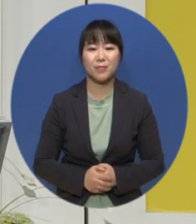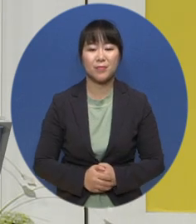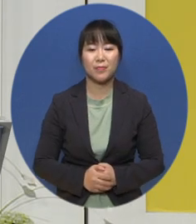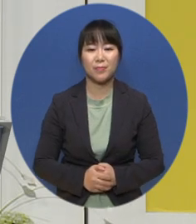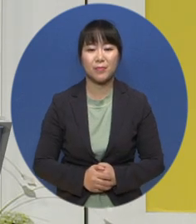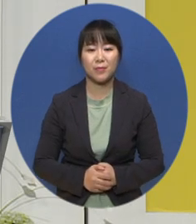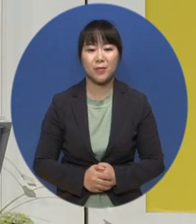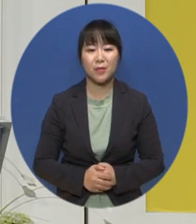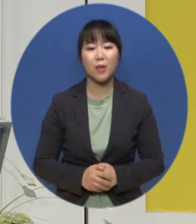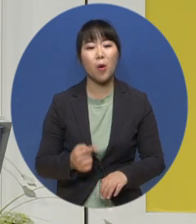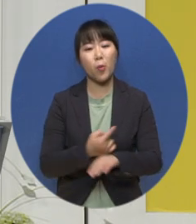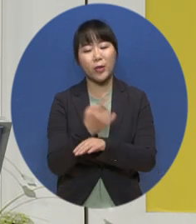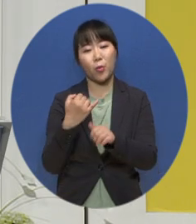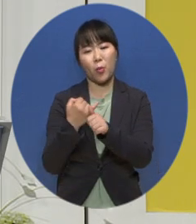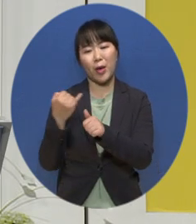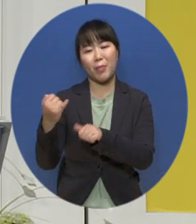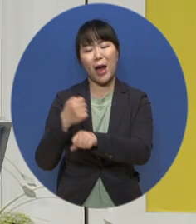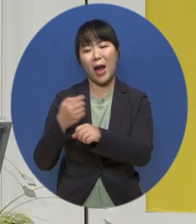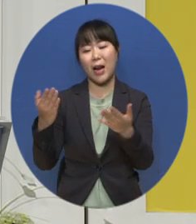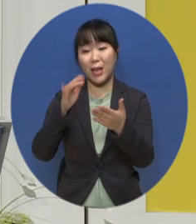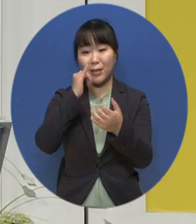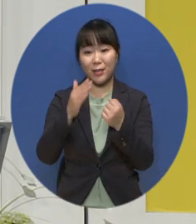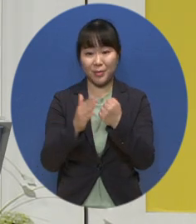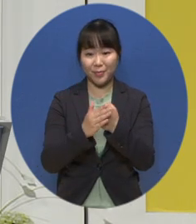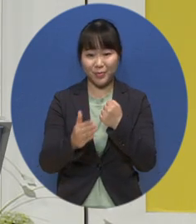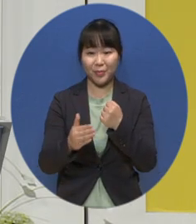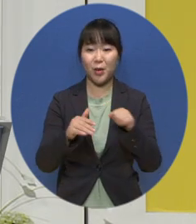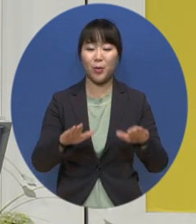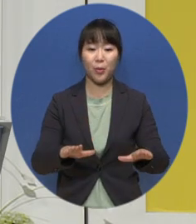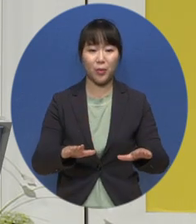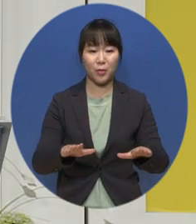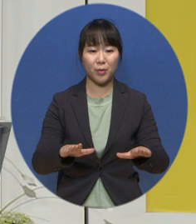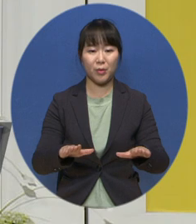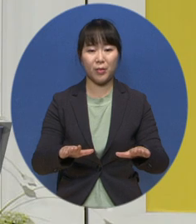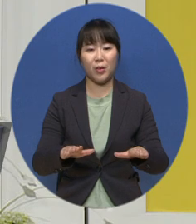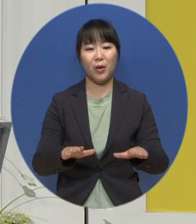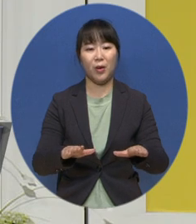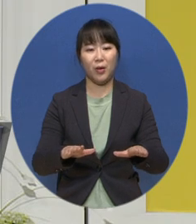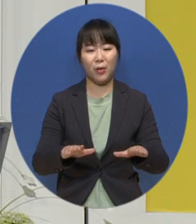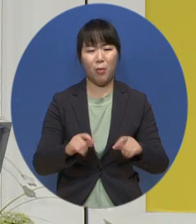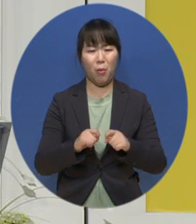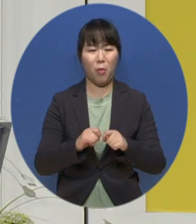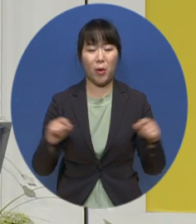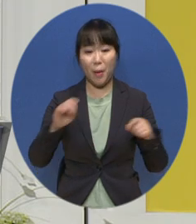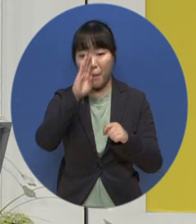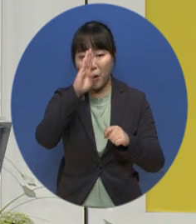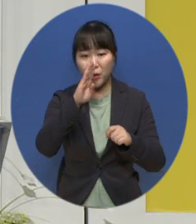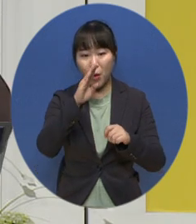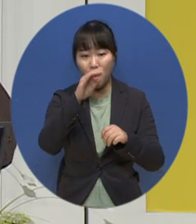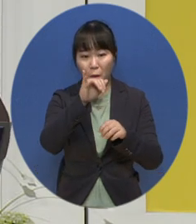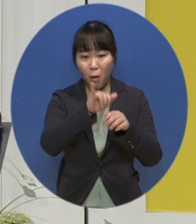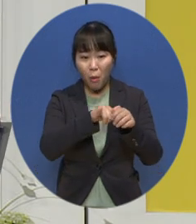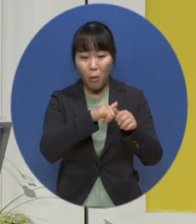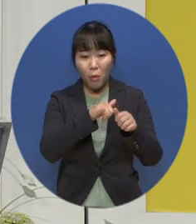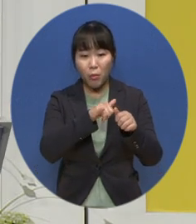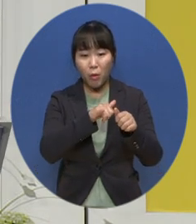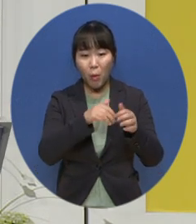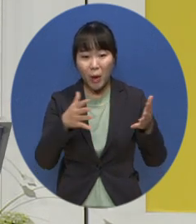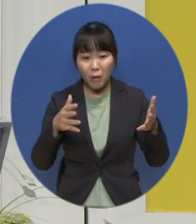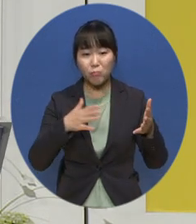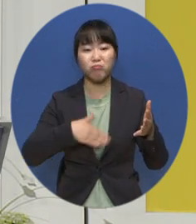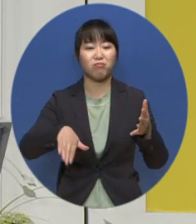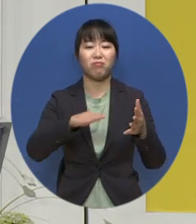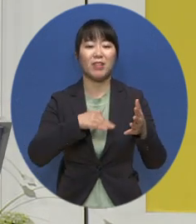아 그 이외는 또 집 사람도 할 일이 있다고 이렇게 오랜 병에 는 왜 회원 외가 없다 하잖아요 우리집 내 이불 피는거 잊어버리고